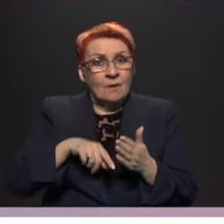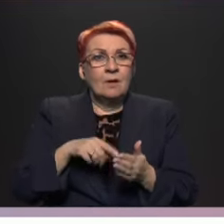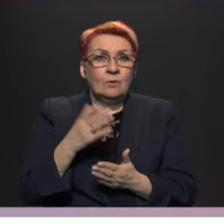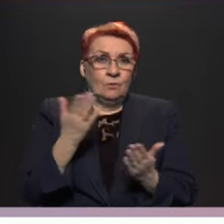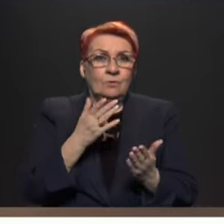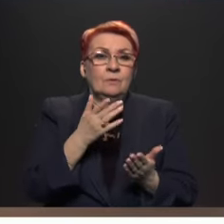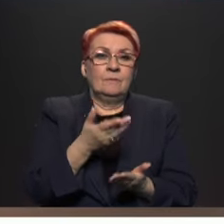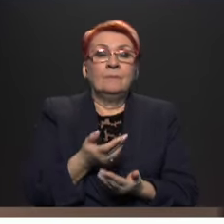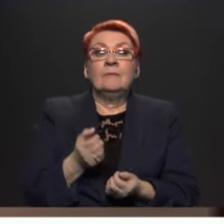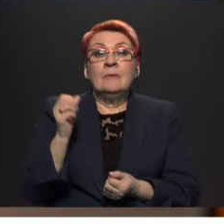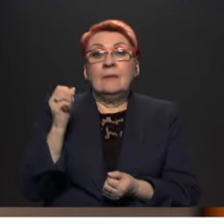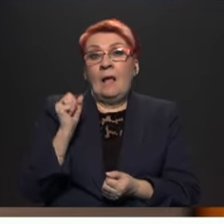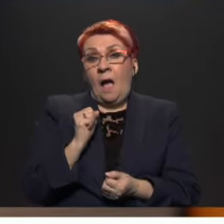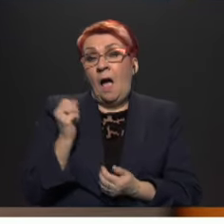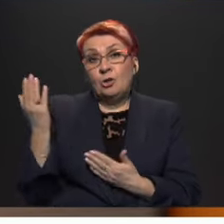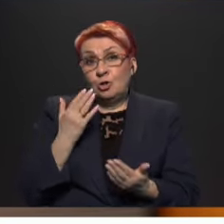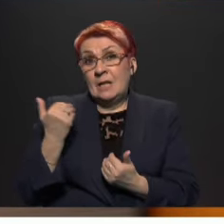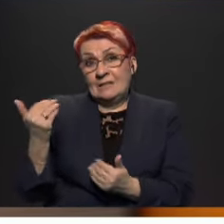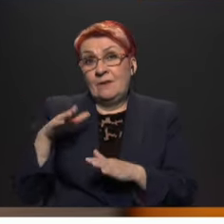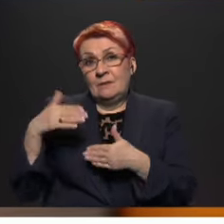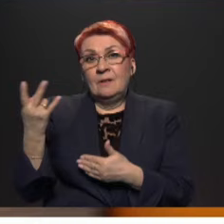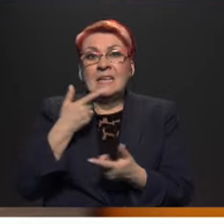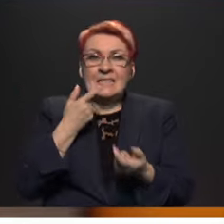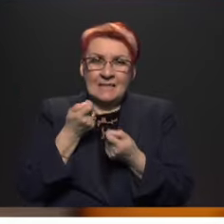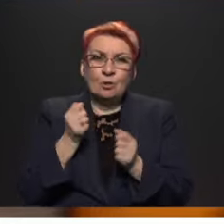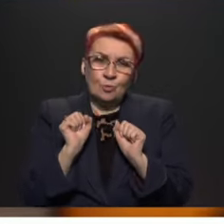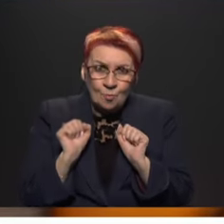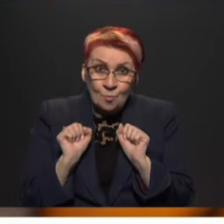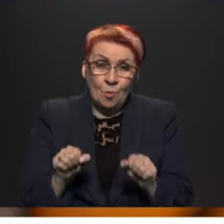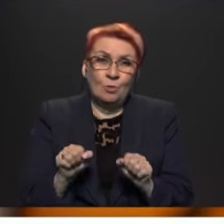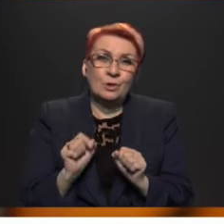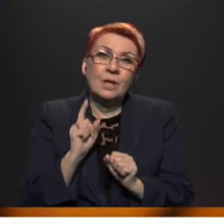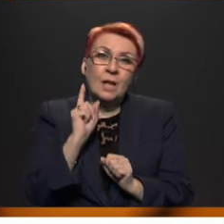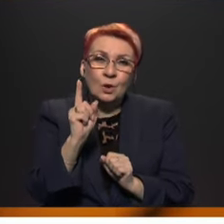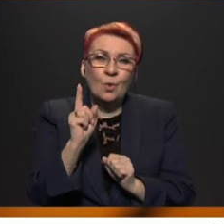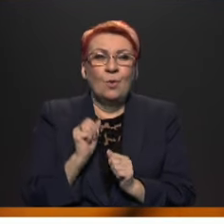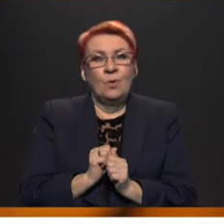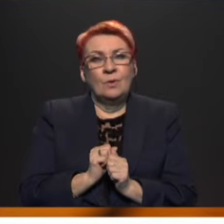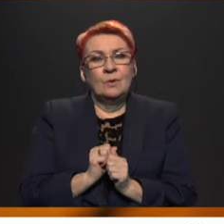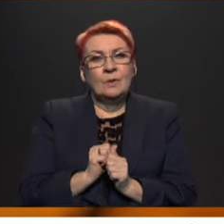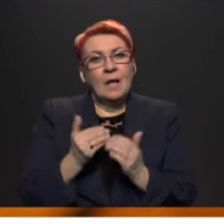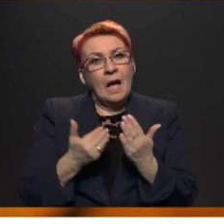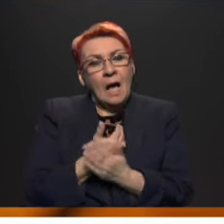читать, я думаю, что с осторожностью можно, но, опять же, надо понимать, что